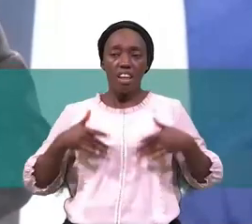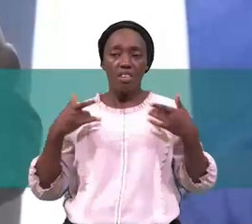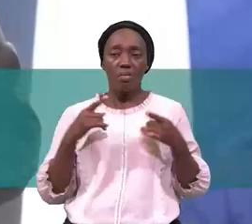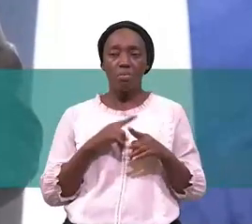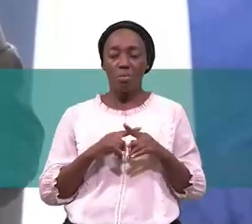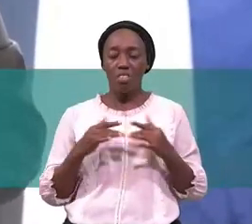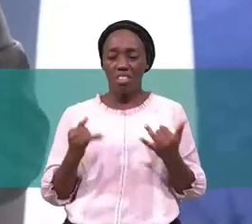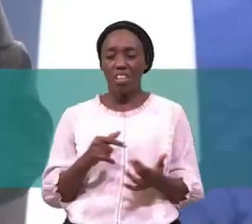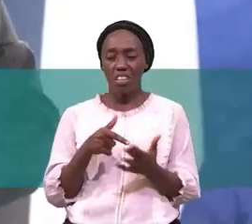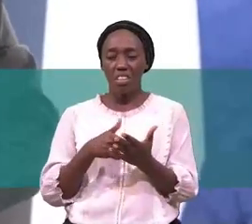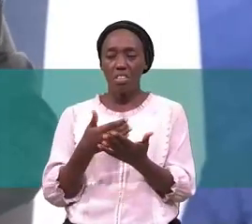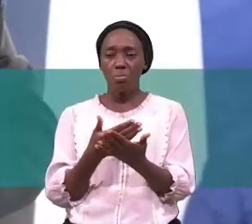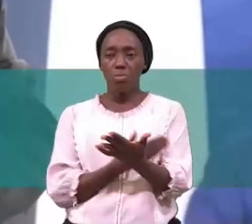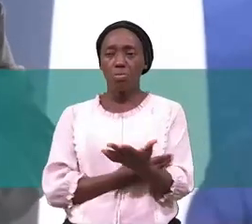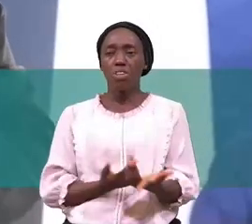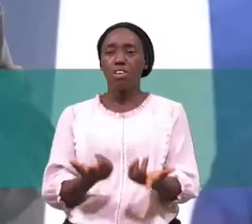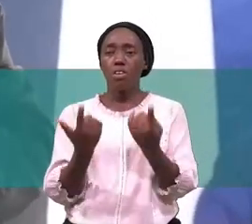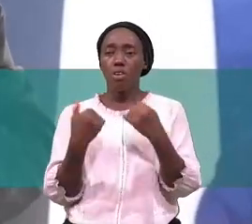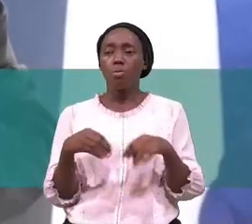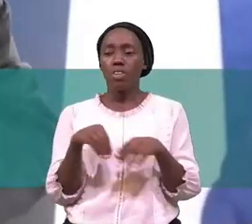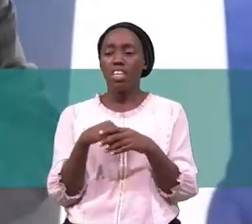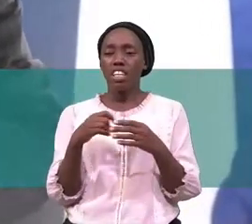Et ce matin, il vient.